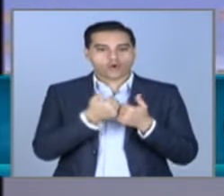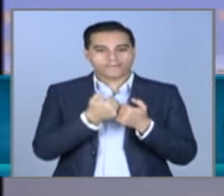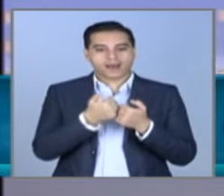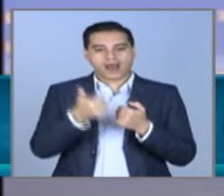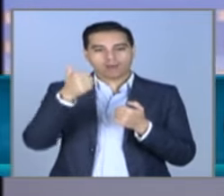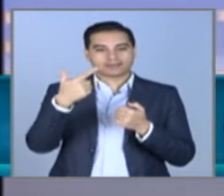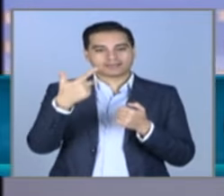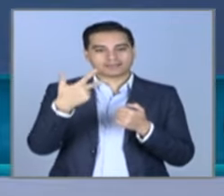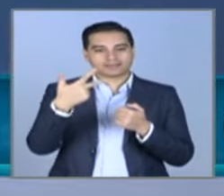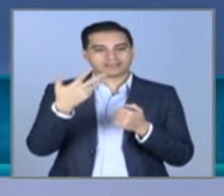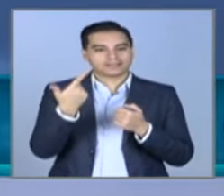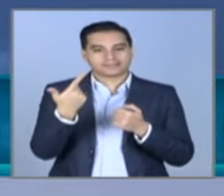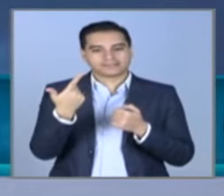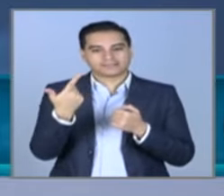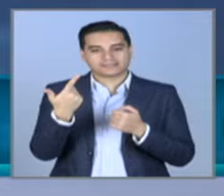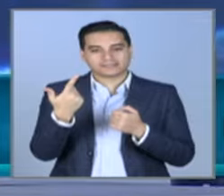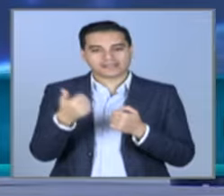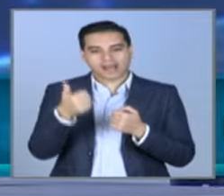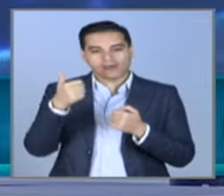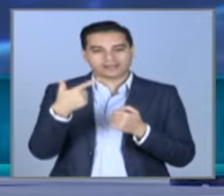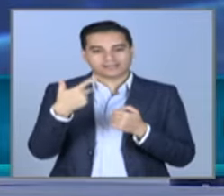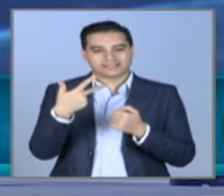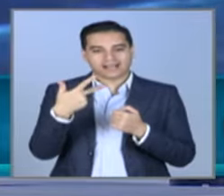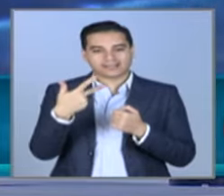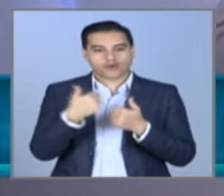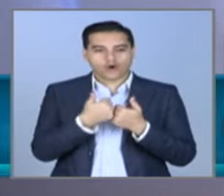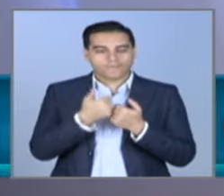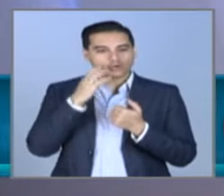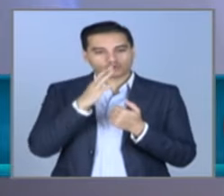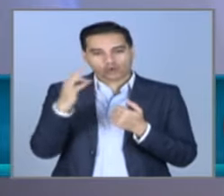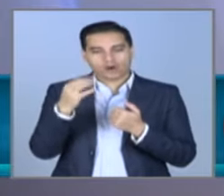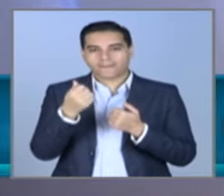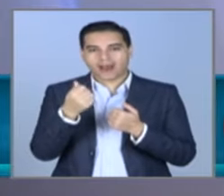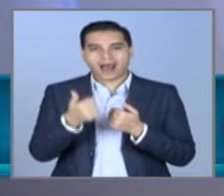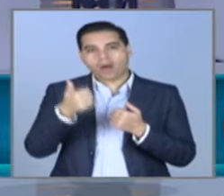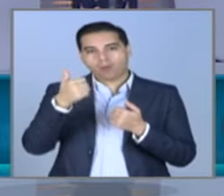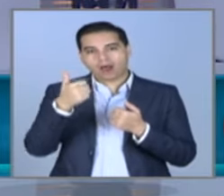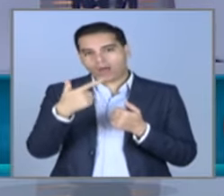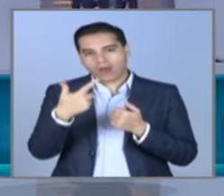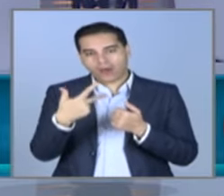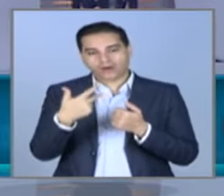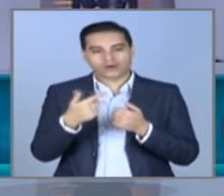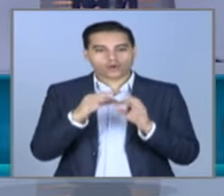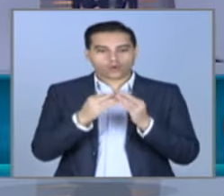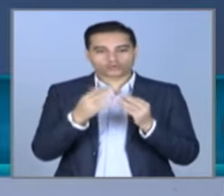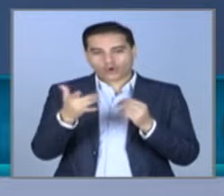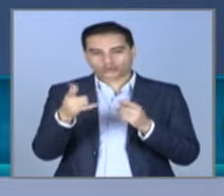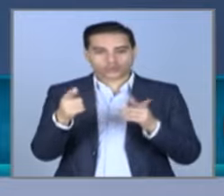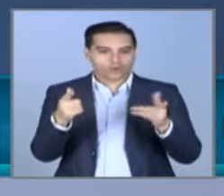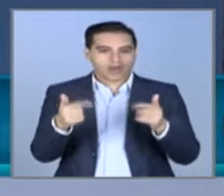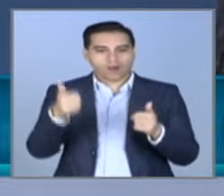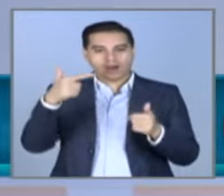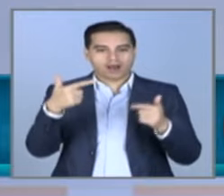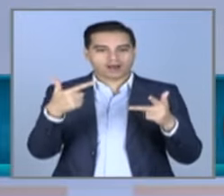المال، الحب، الشهرة، واحد اتنين تلاتة. تفضلي. خلاص خدنا إجابة من